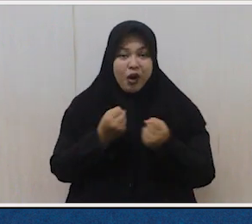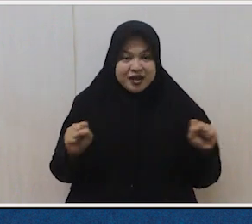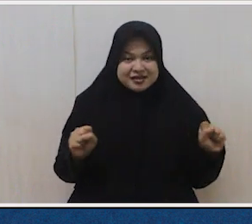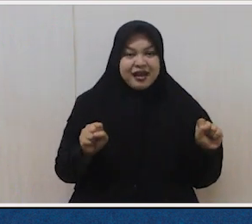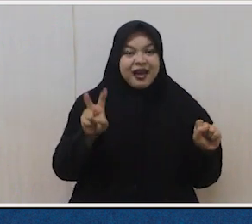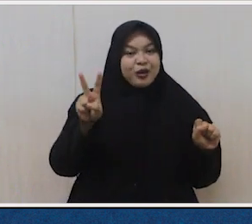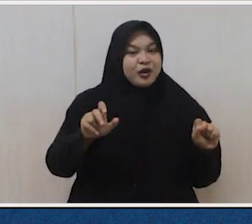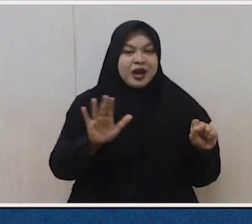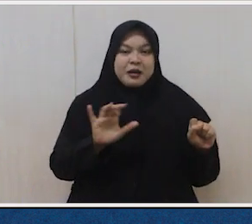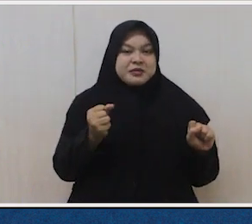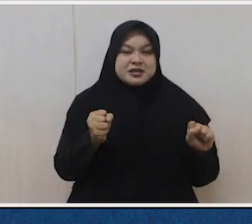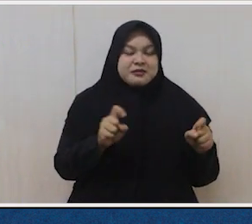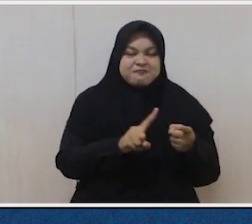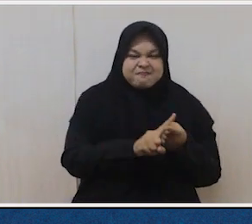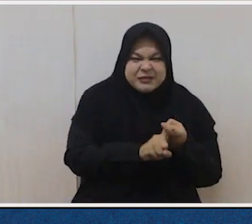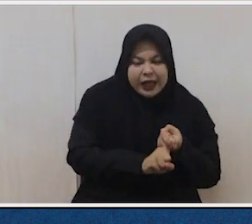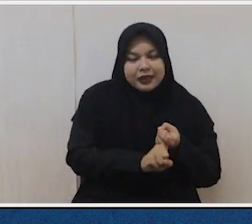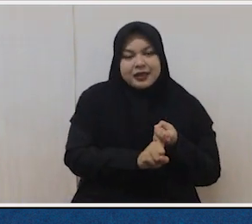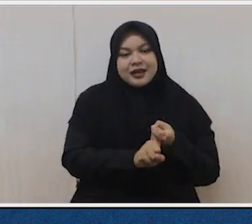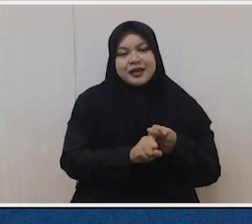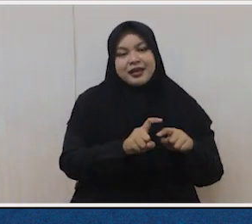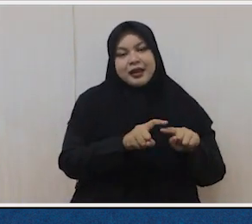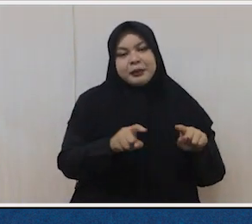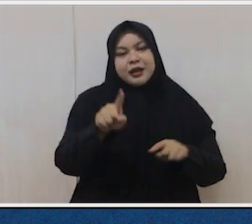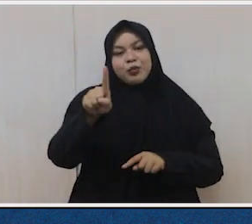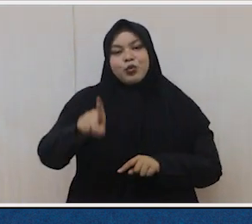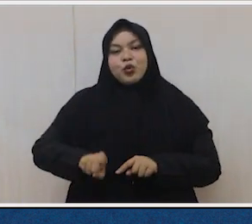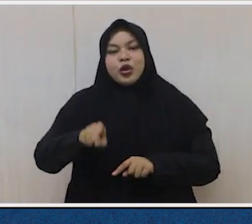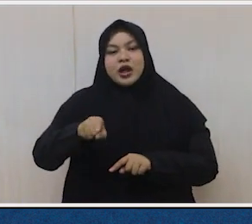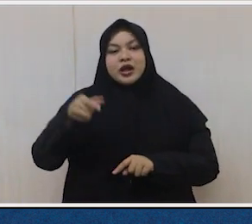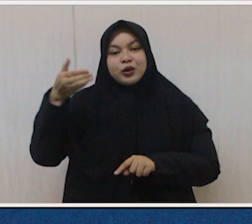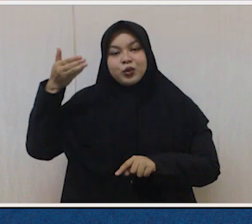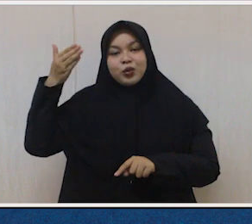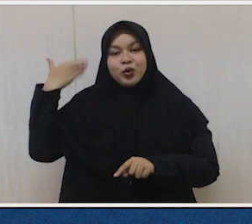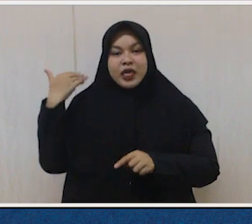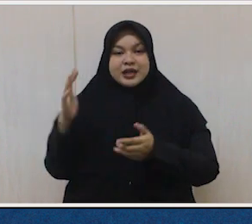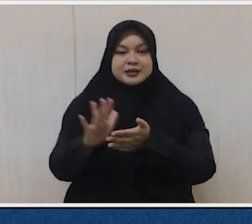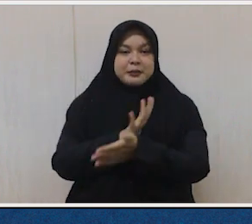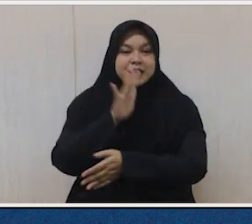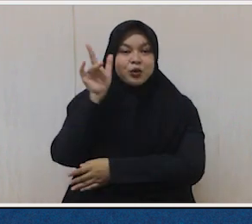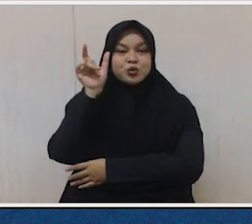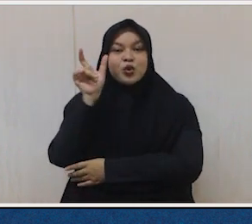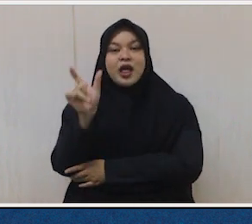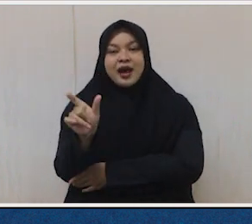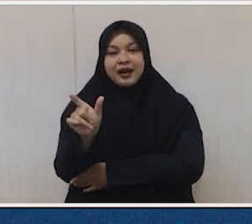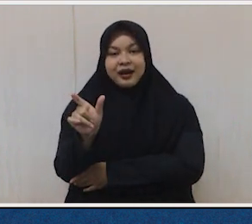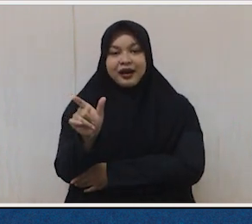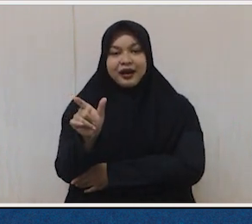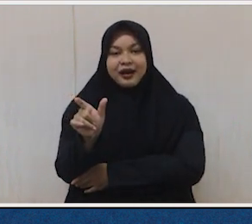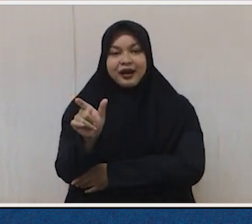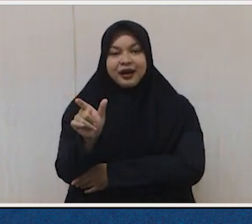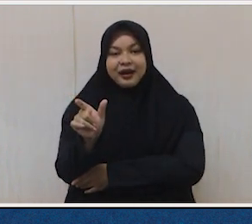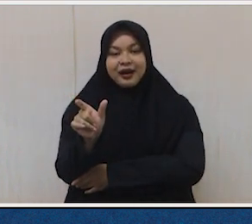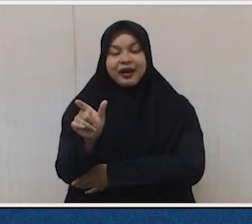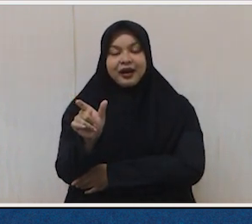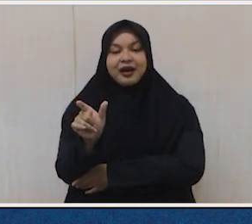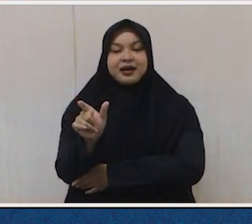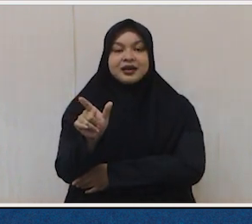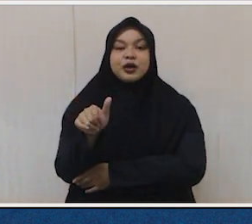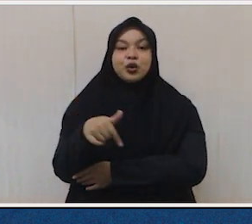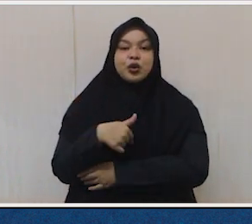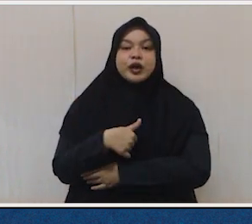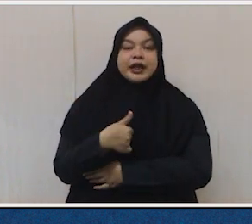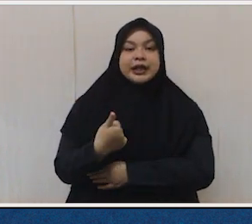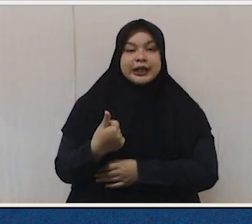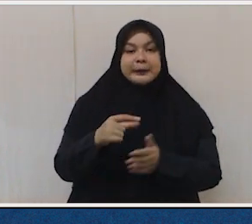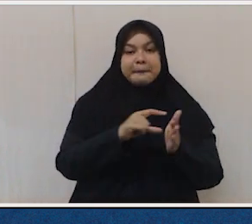juga harusnya tidak tidak semengikat itu tapi karena kebutuhan pada saat itu jadinya sempat diusulkan untuk ee misalkan